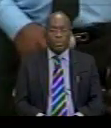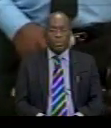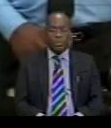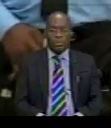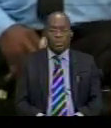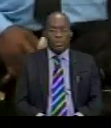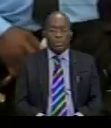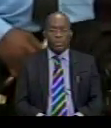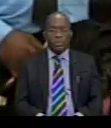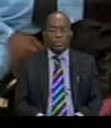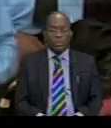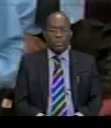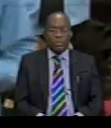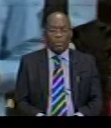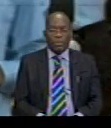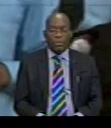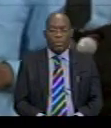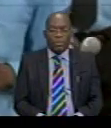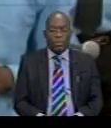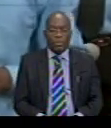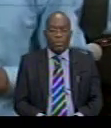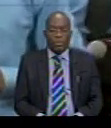Hallelujah, béni.